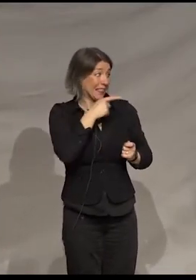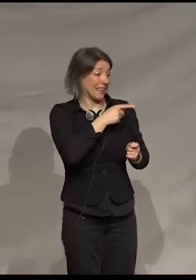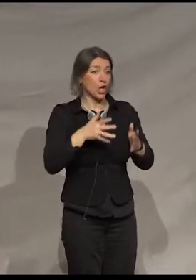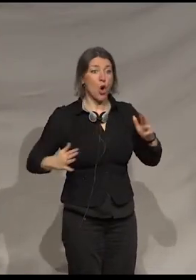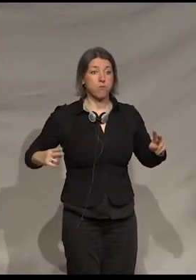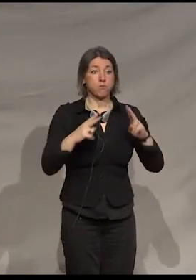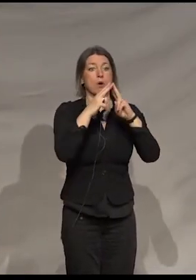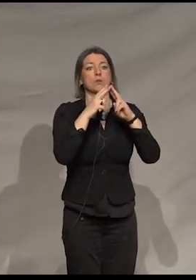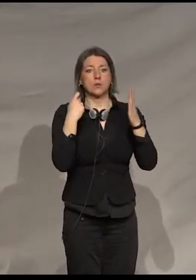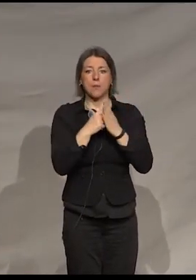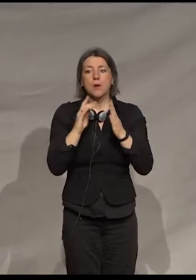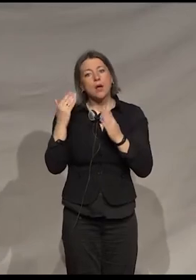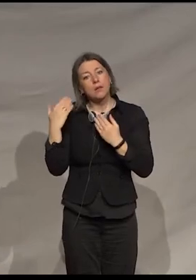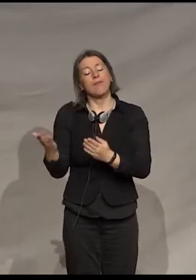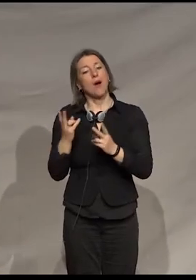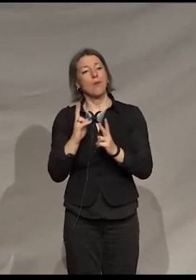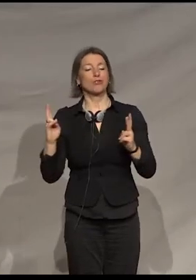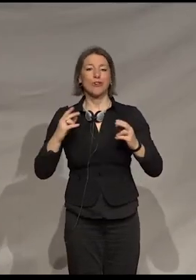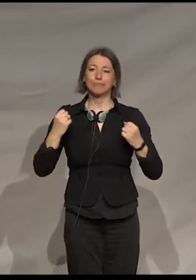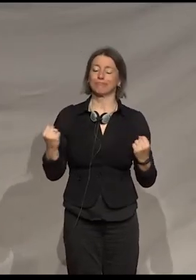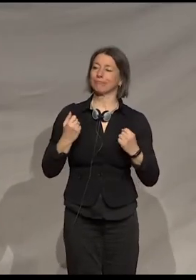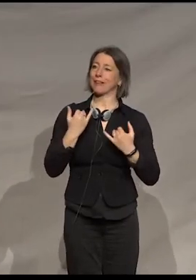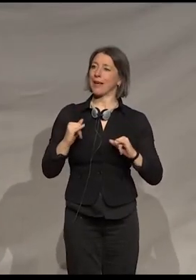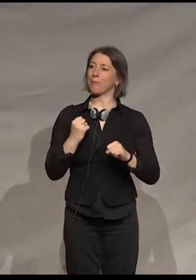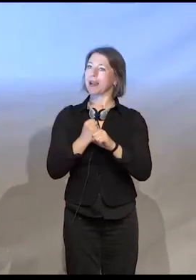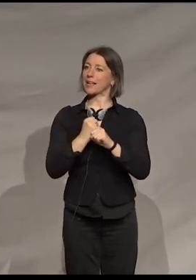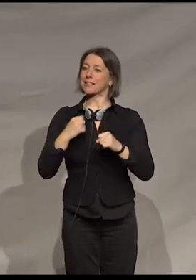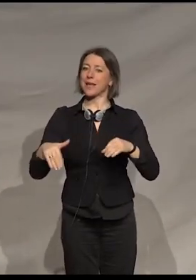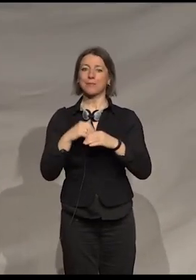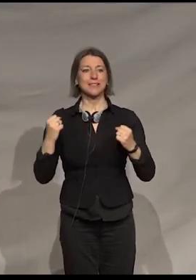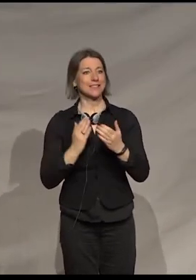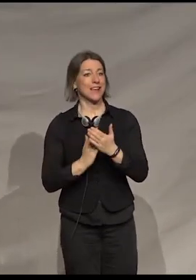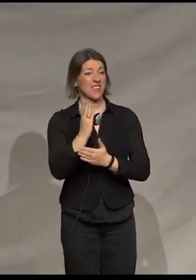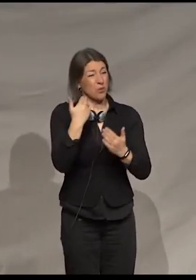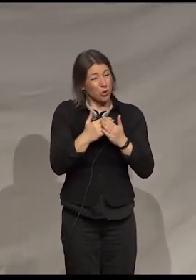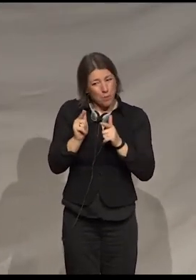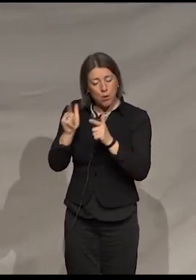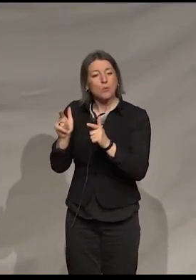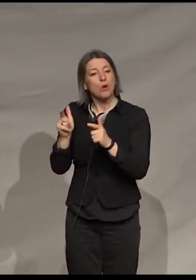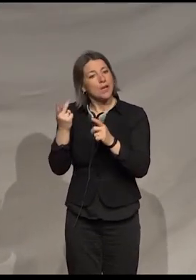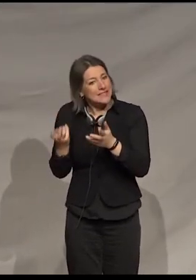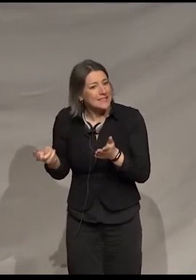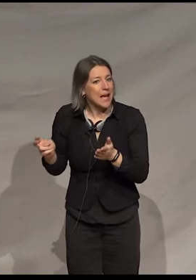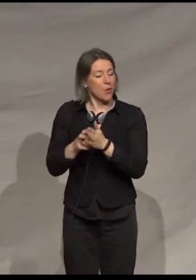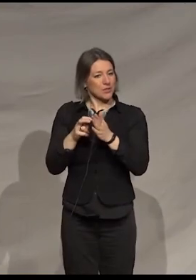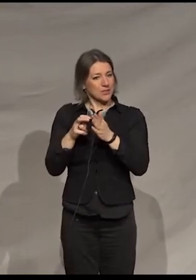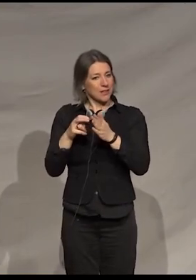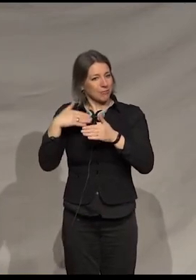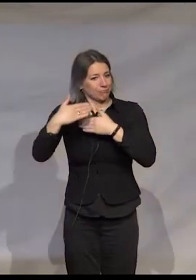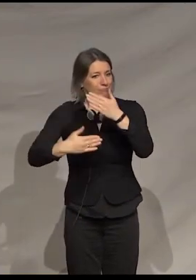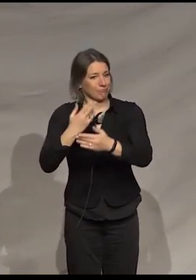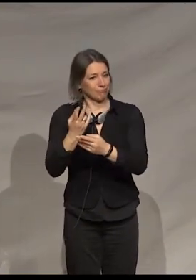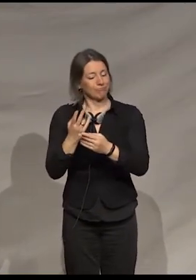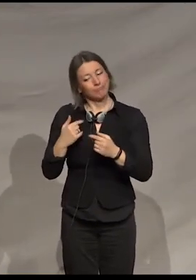možnosti člověka kupředu. O to se snažíme, snažíme se o samostatnost, nezávislost člověka. Já vám hrozně moc poděkuju za